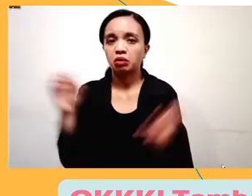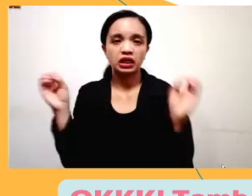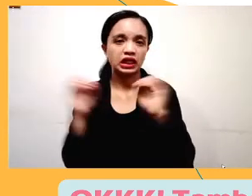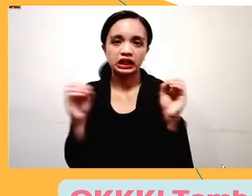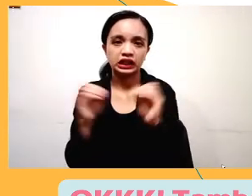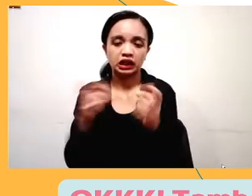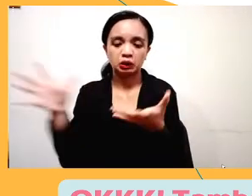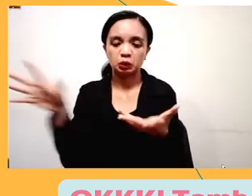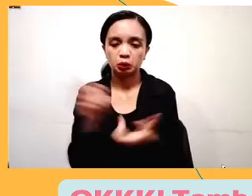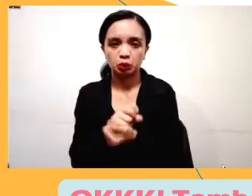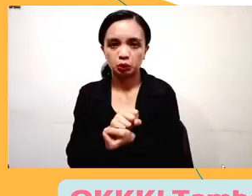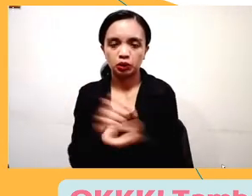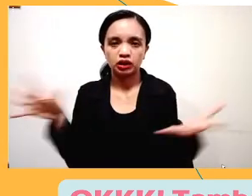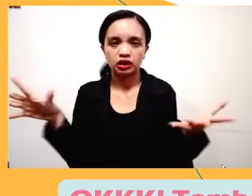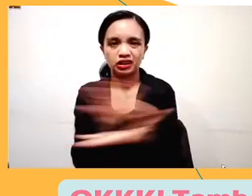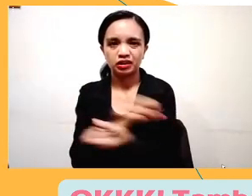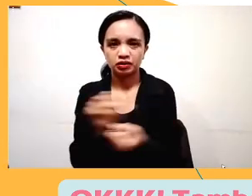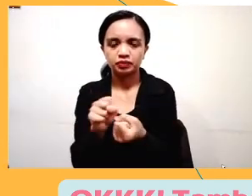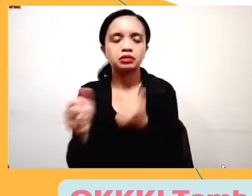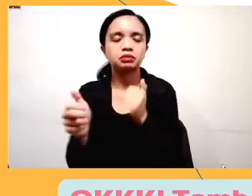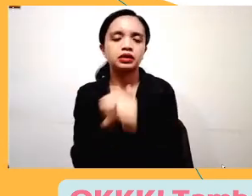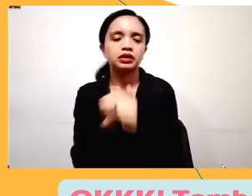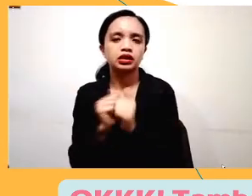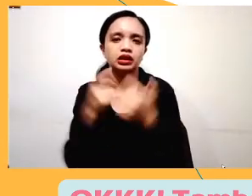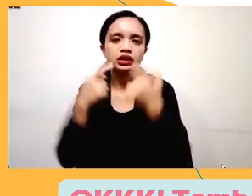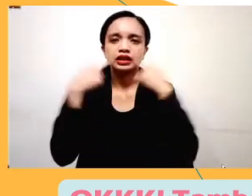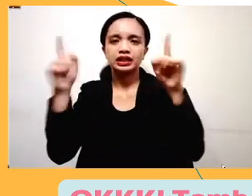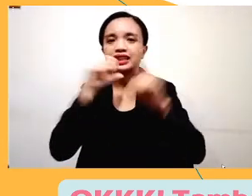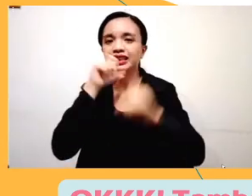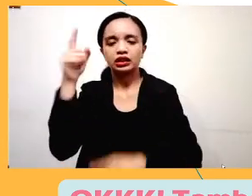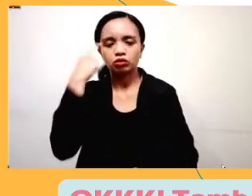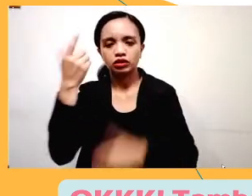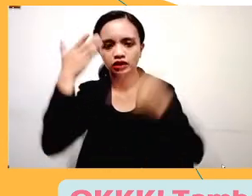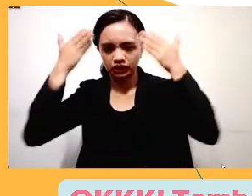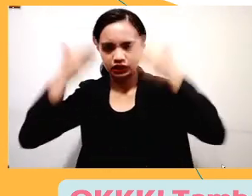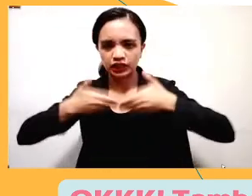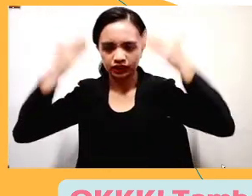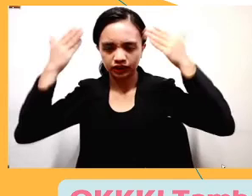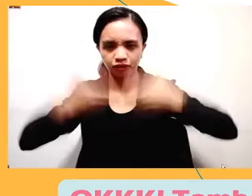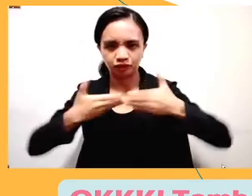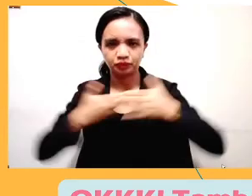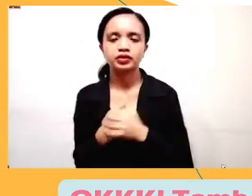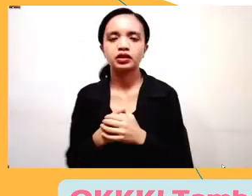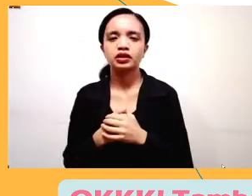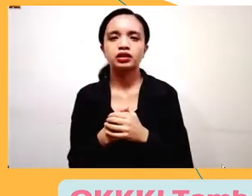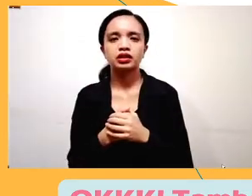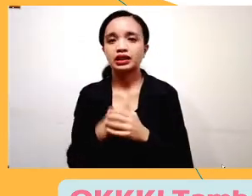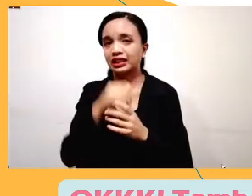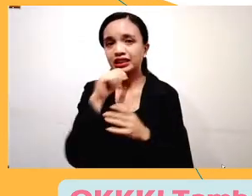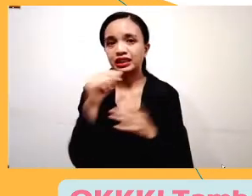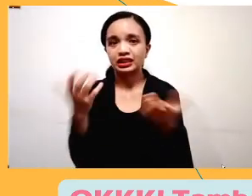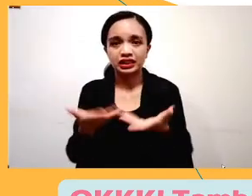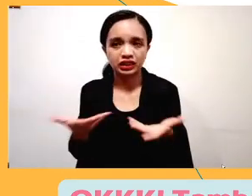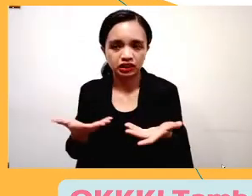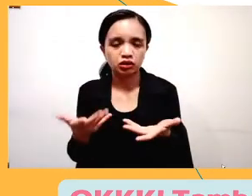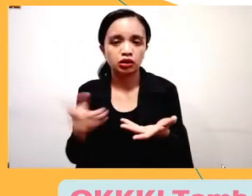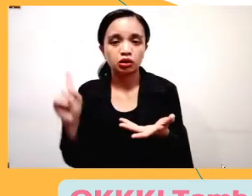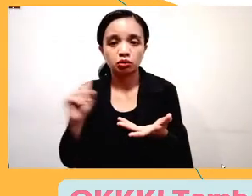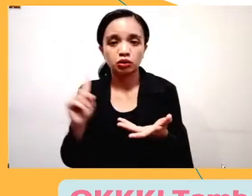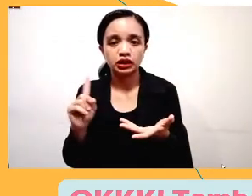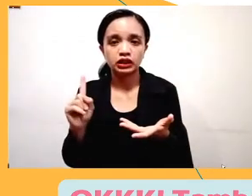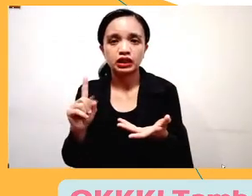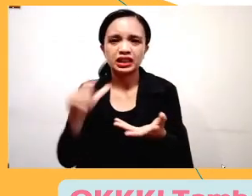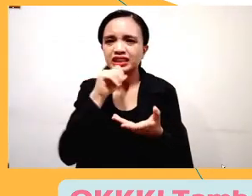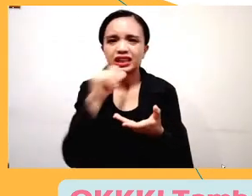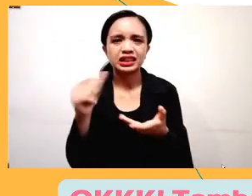pag-unlad mo ay hindi siya para sa sarili mo. You were not here. We are not here for ourselves.